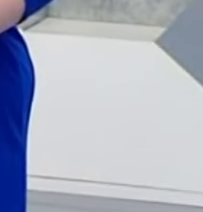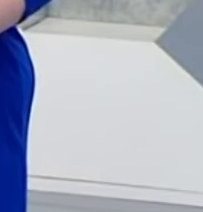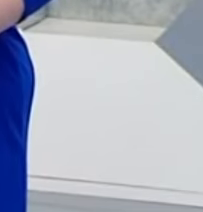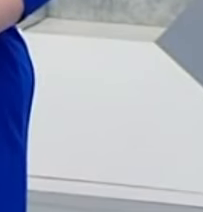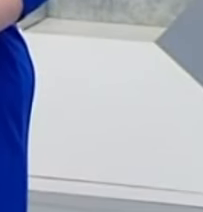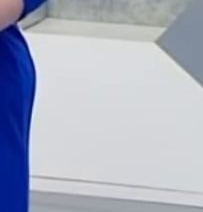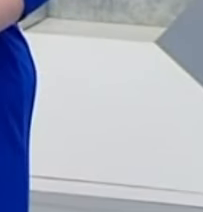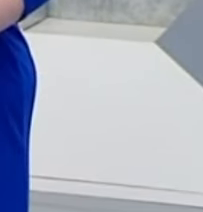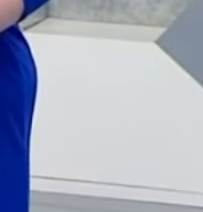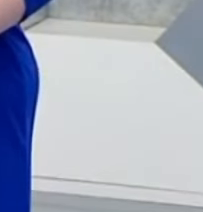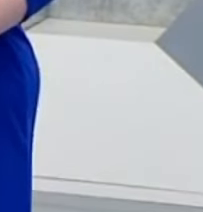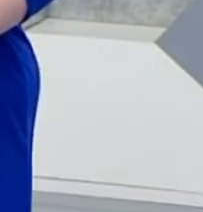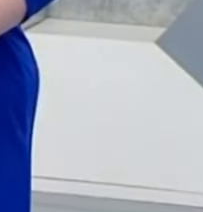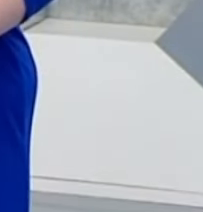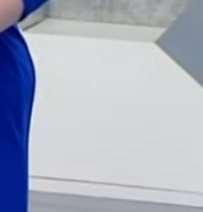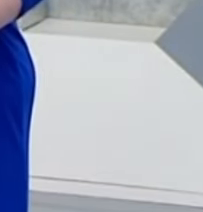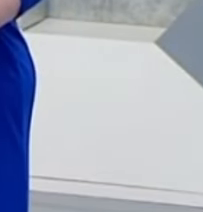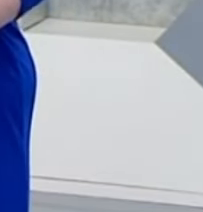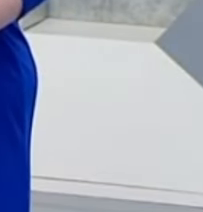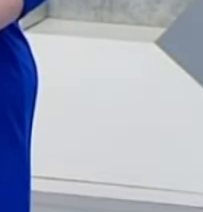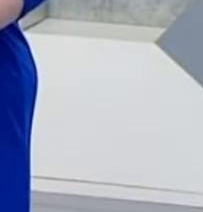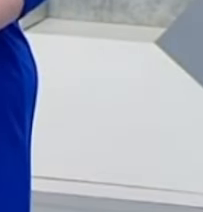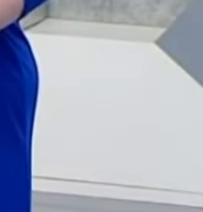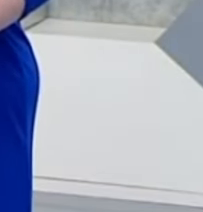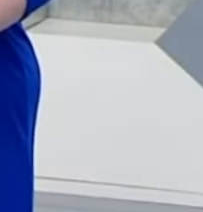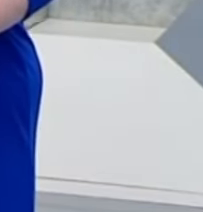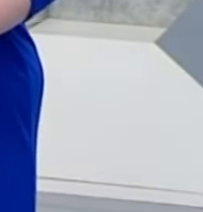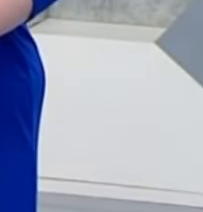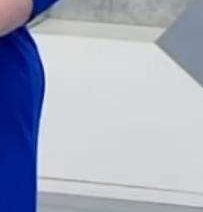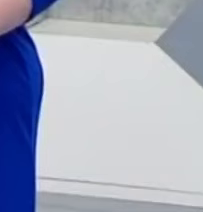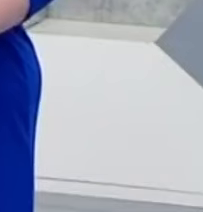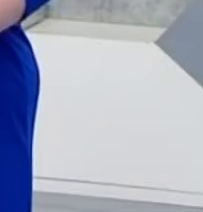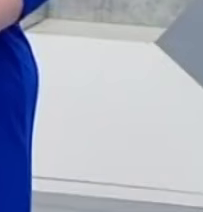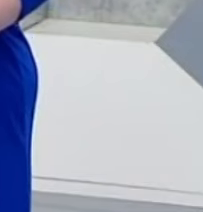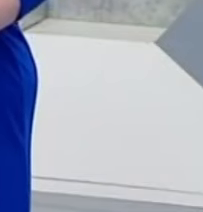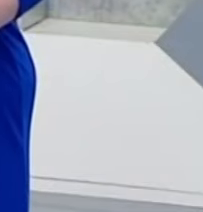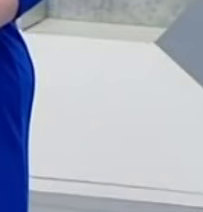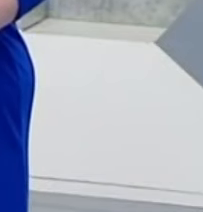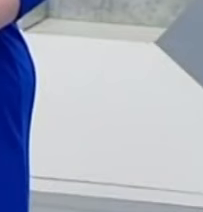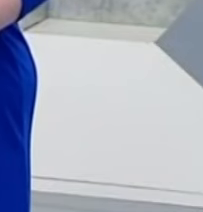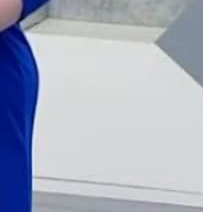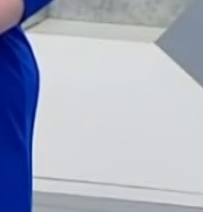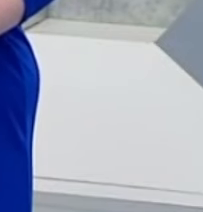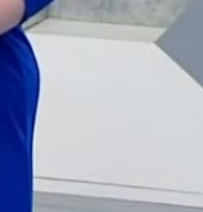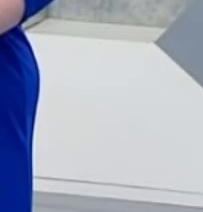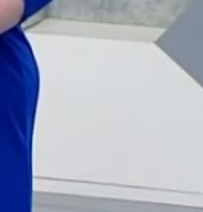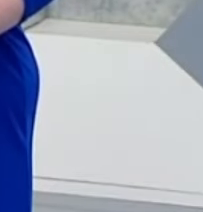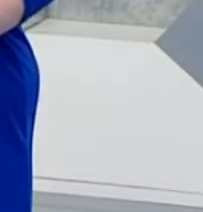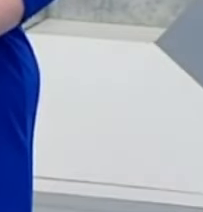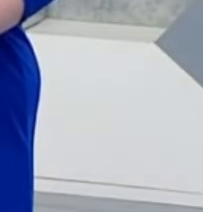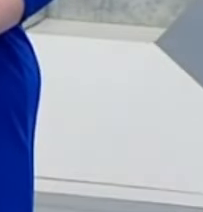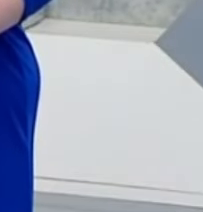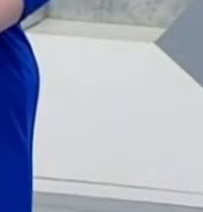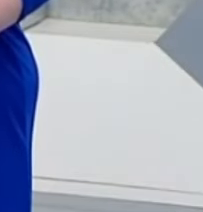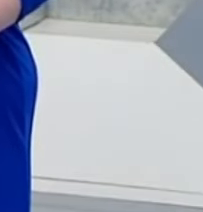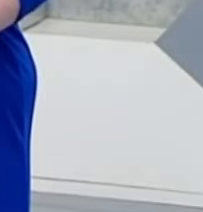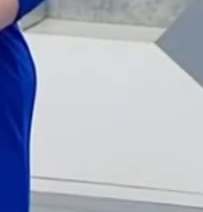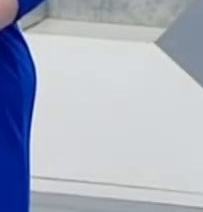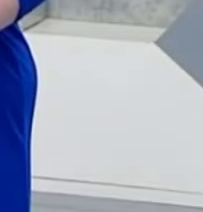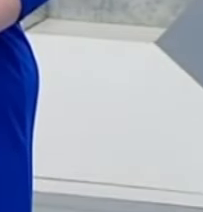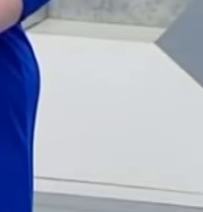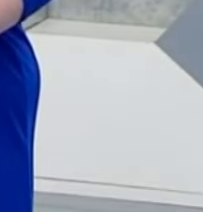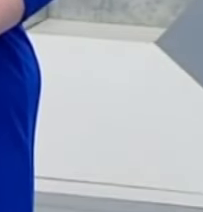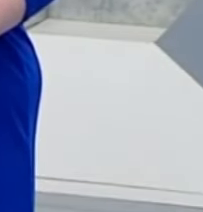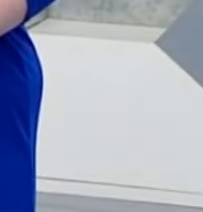Kapuso, para sa mga maiinit na balita, mag-subscribe sa GMA Integrated News sa YouTube. Sa mga kapuso naman abroad, subaybayan nyo kami sa